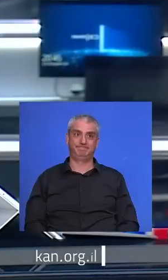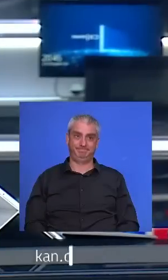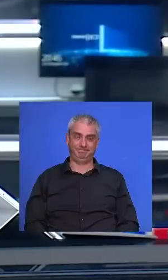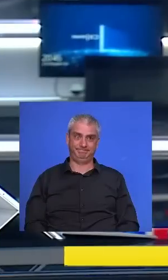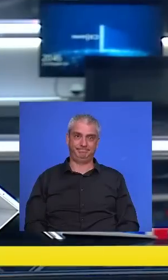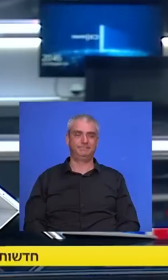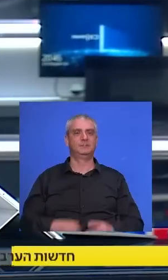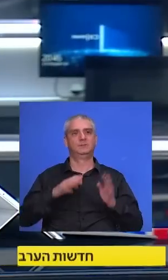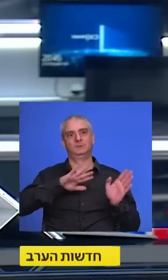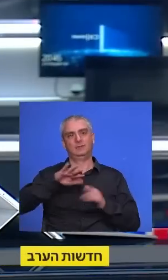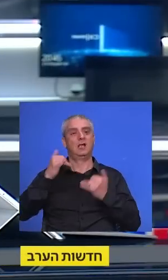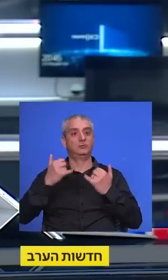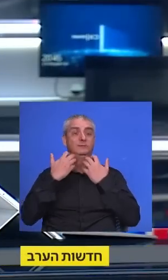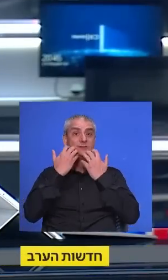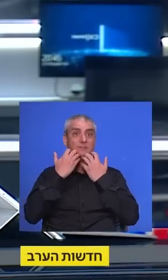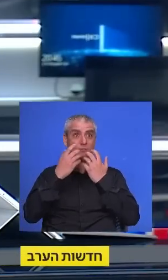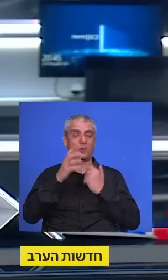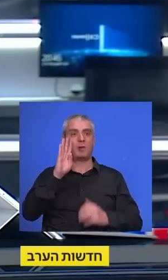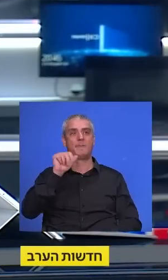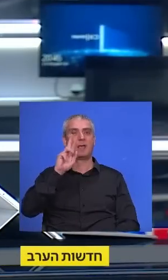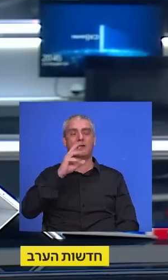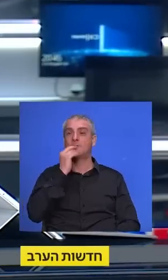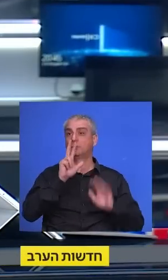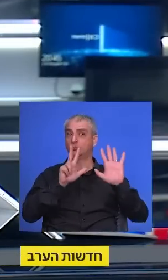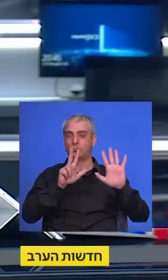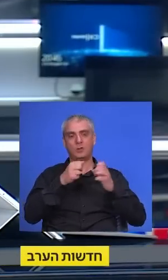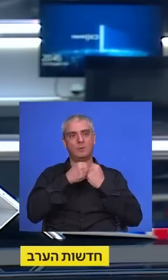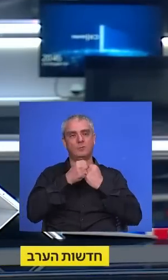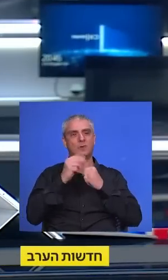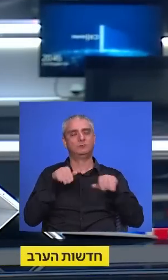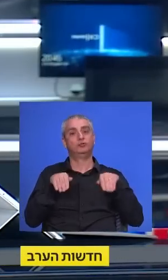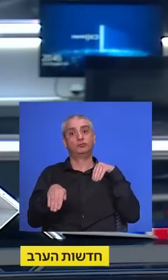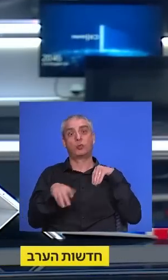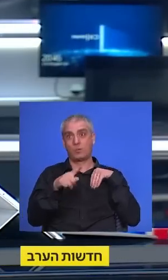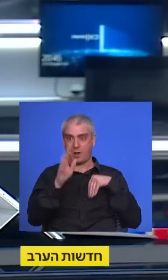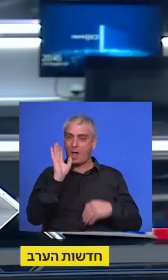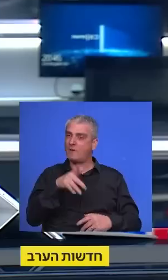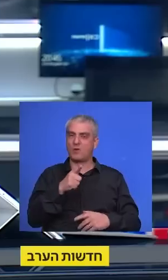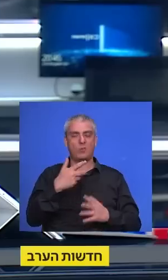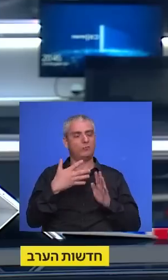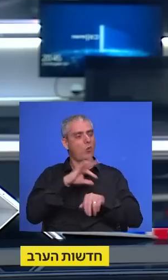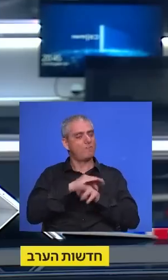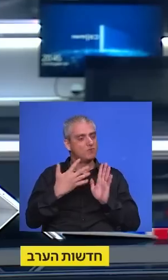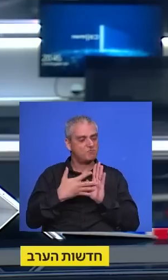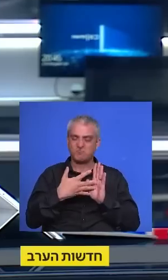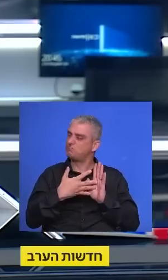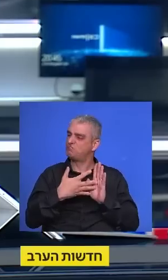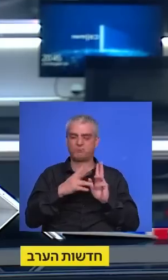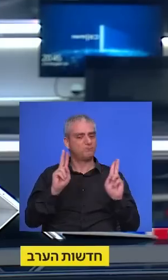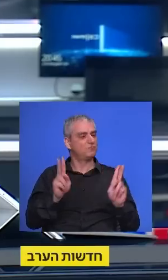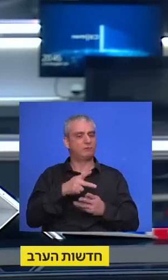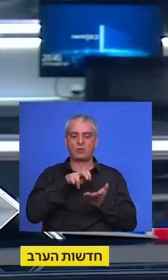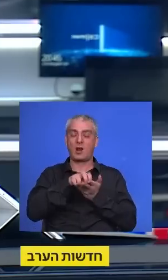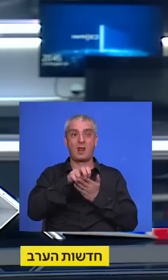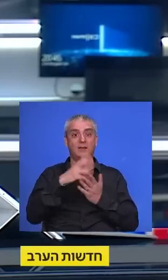דמוקרטיה! ועכשיו אנחנו לסיפור של בערי בן השמונה שמתמודד עם שיתוק מוחין למרות הערכות הרופאים שלעולם הוא לא יוכל ללכת